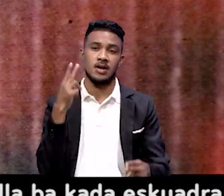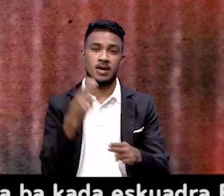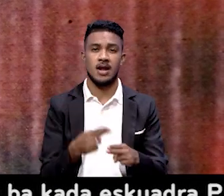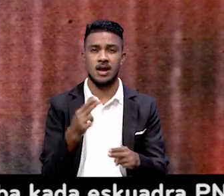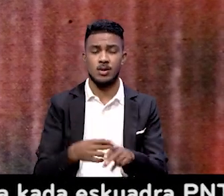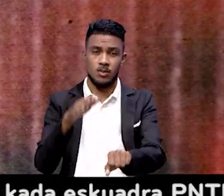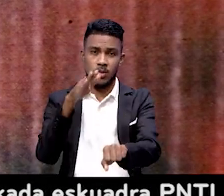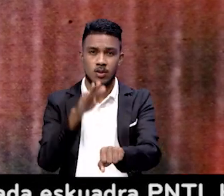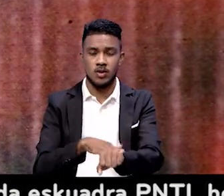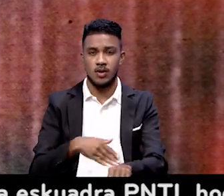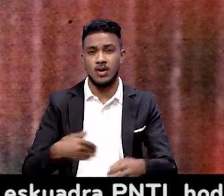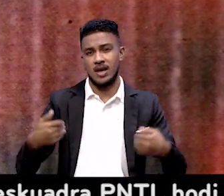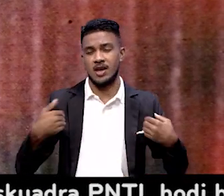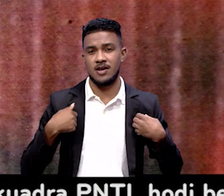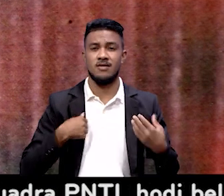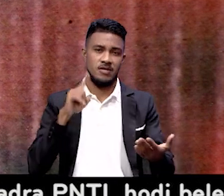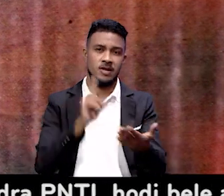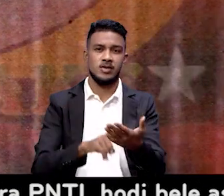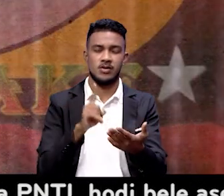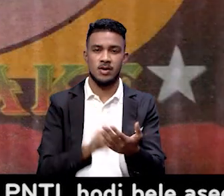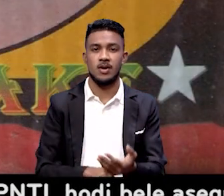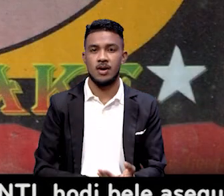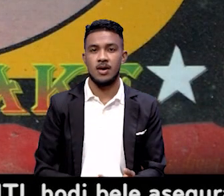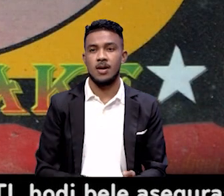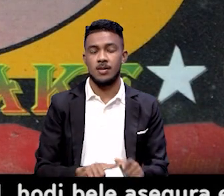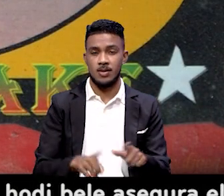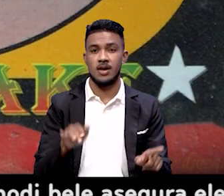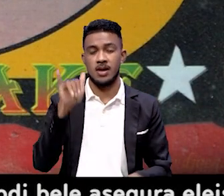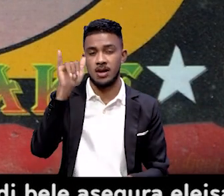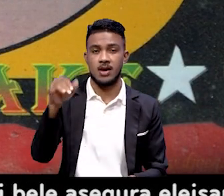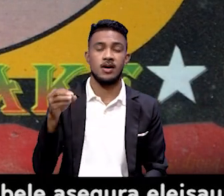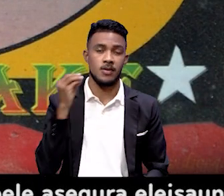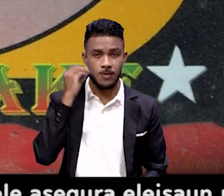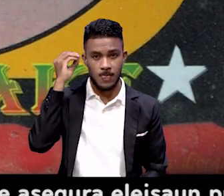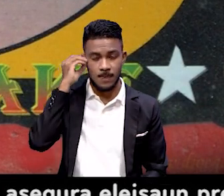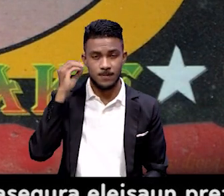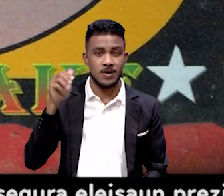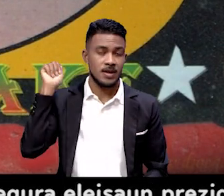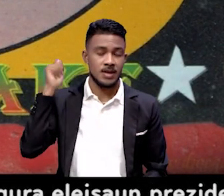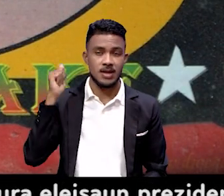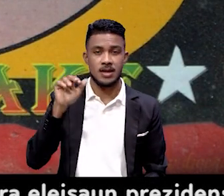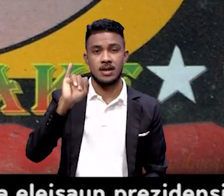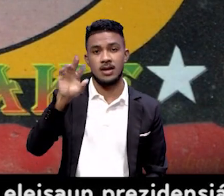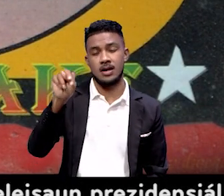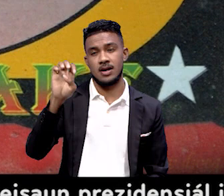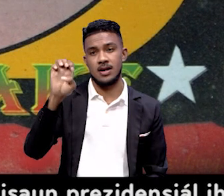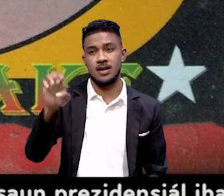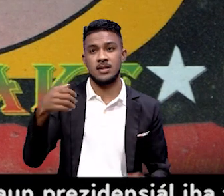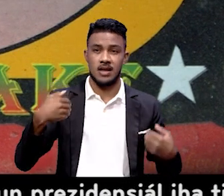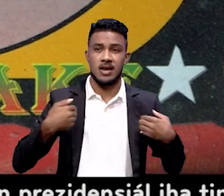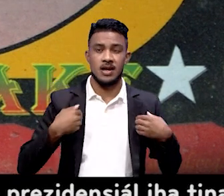detmo siya musu diskusaun. Mas ke yuma, te ines tau na fatin foto ida nebe hakerek tigri kabalake iya ni